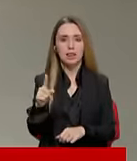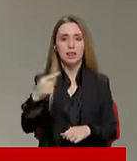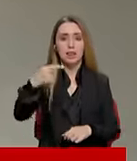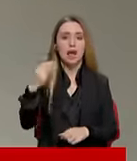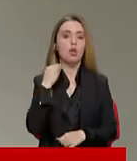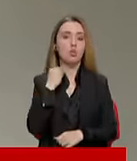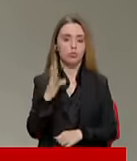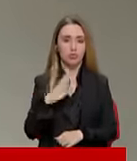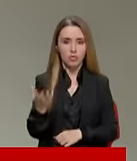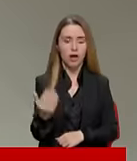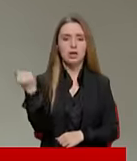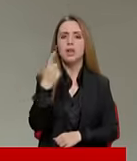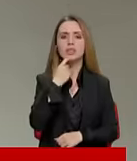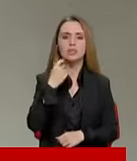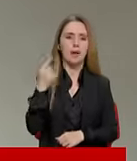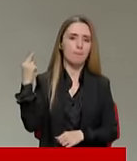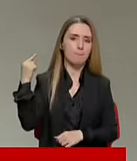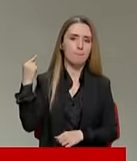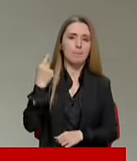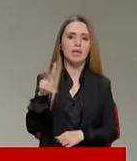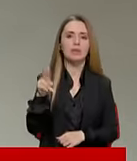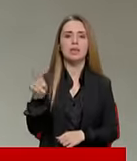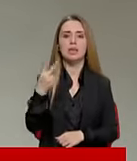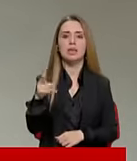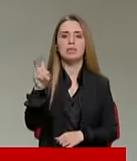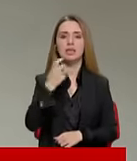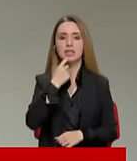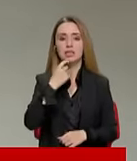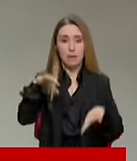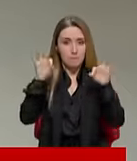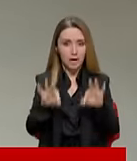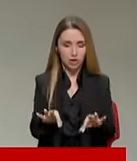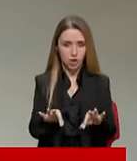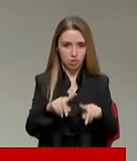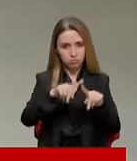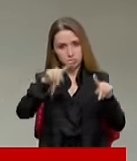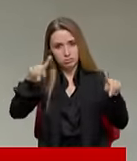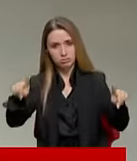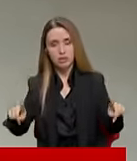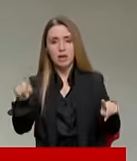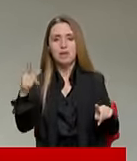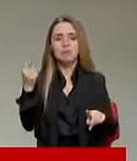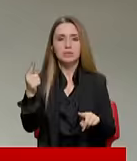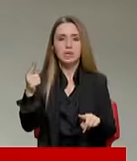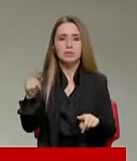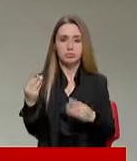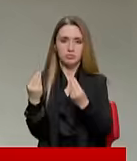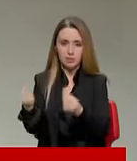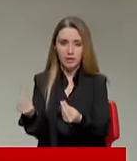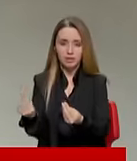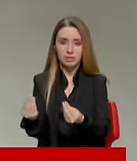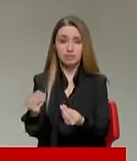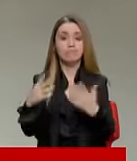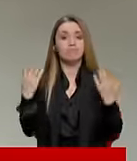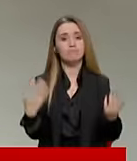daire borcumuz vardı kaç yılından biliyor musunuz 2007 2008 yılından başlamak üzere bir kısmını bunların teslim ettik